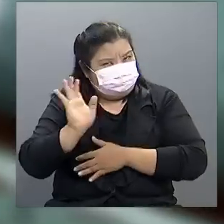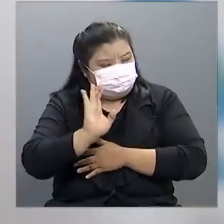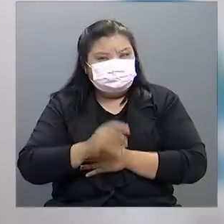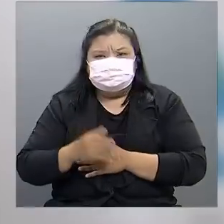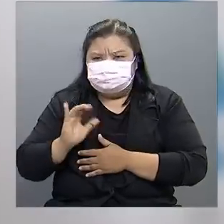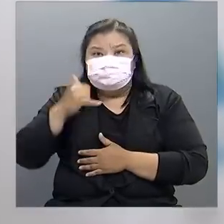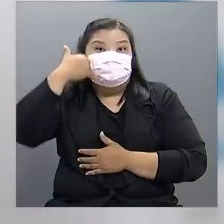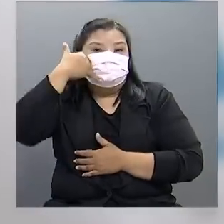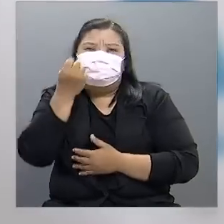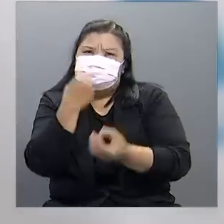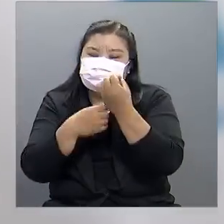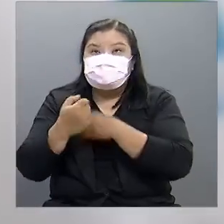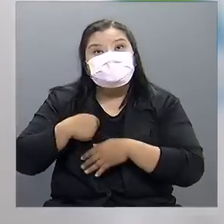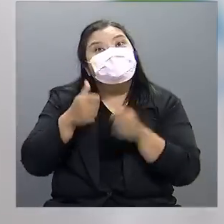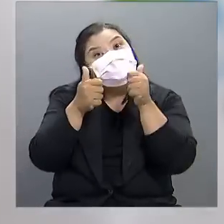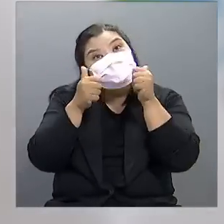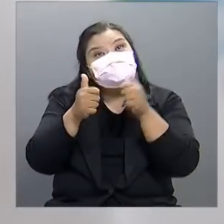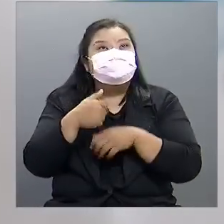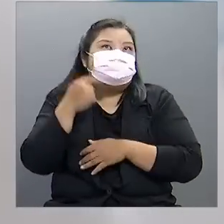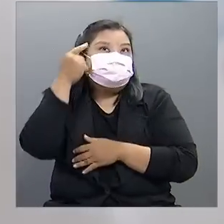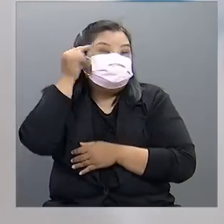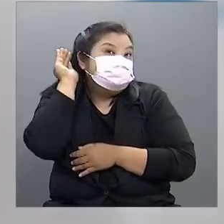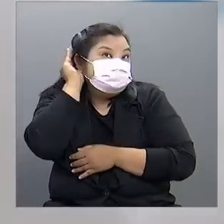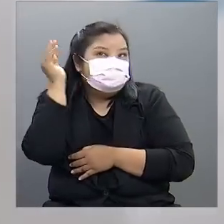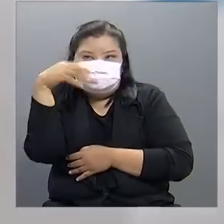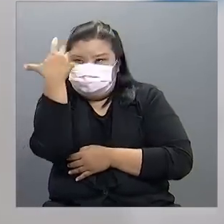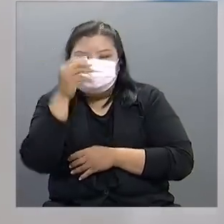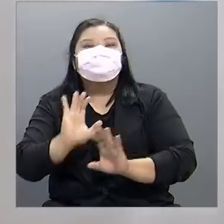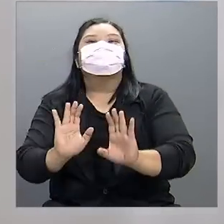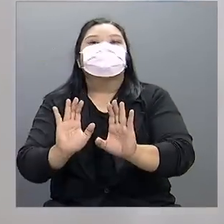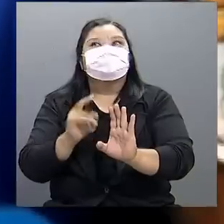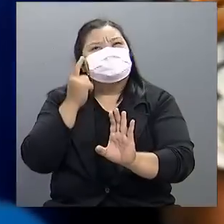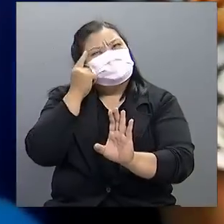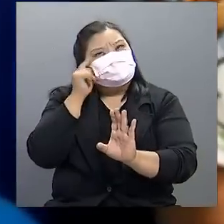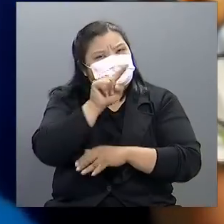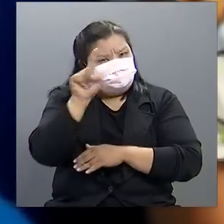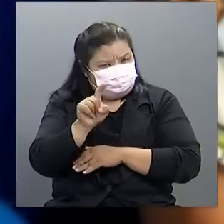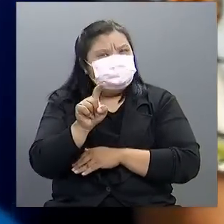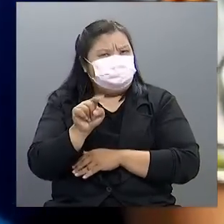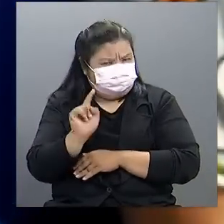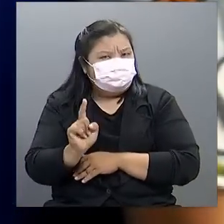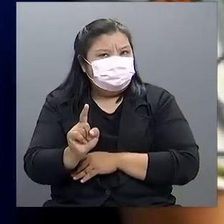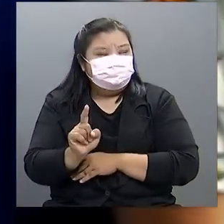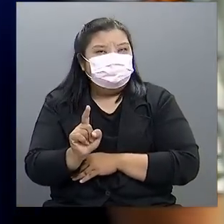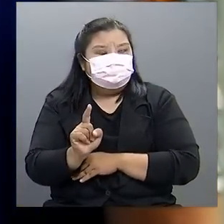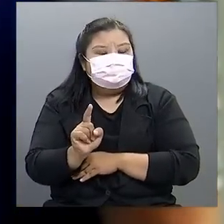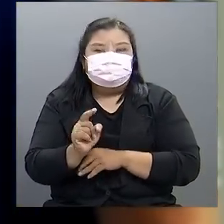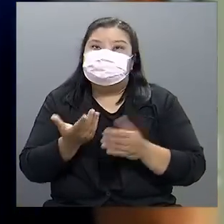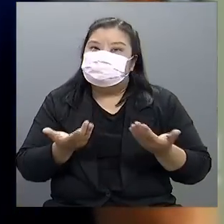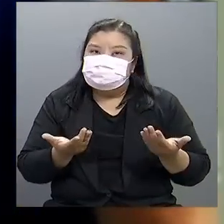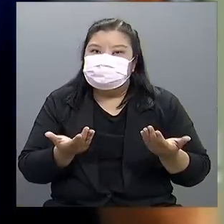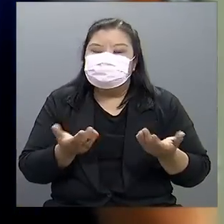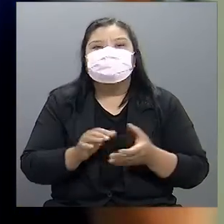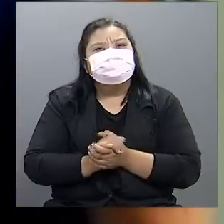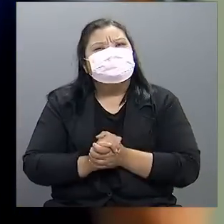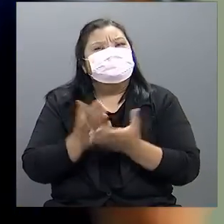อย่าห่งเชื่อเด็ดขาดเลยนะครับกระตุกต่มเอกันเลยคคณผชม เรื่องนี้เราพูดกันเป